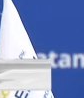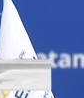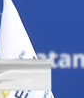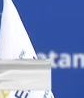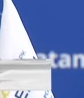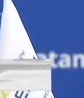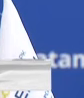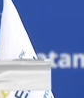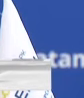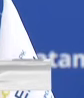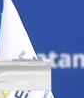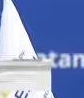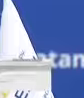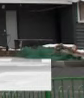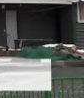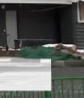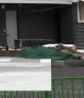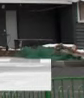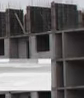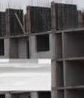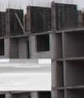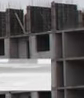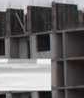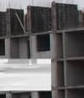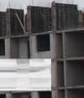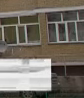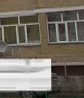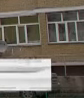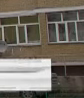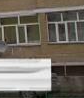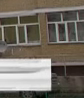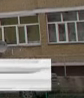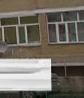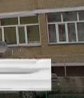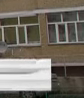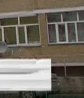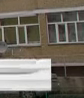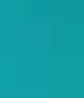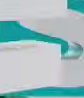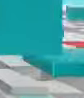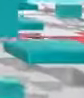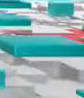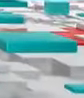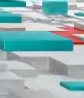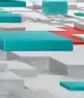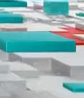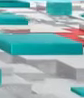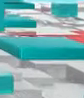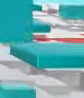и тогда у нас цена поднимется 10 миллионов человек рискуют остаться без жилья